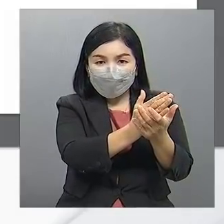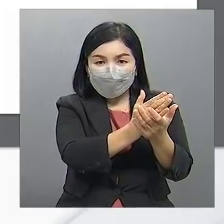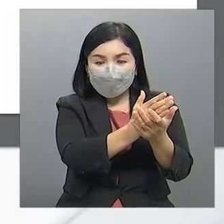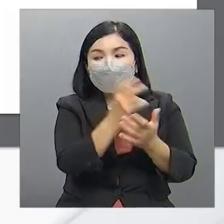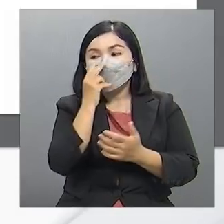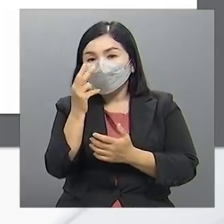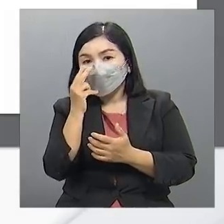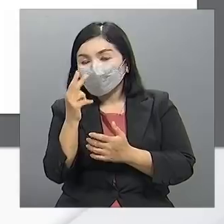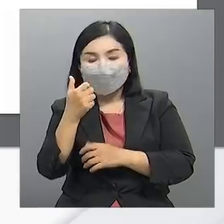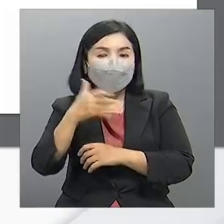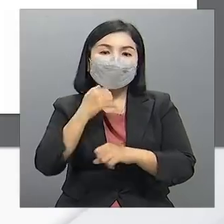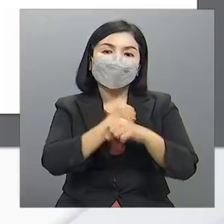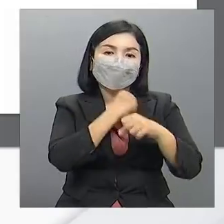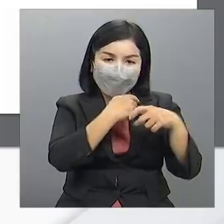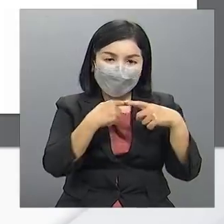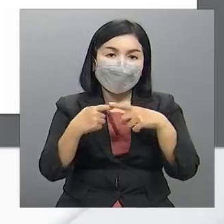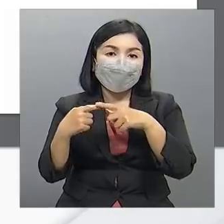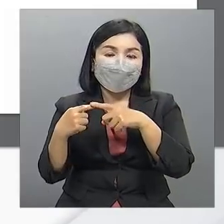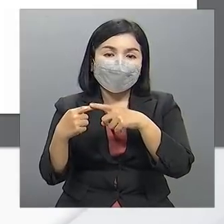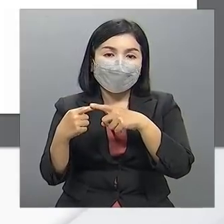งเห็นไห